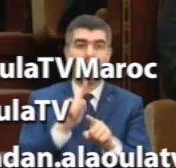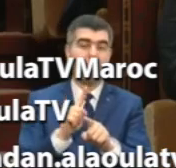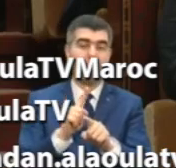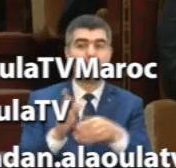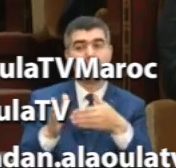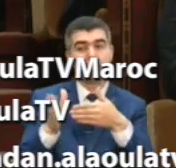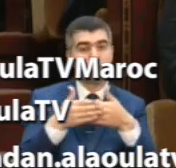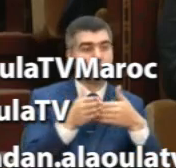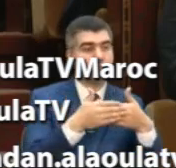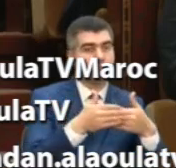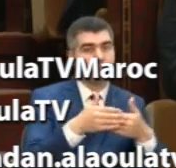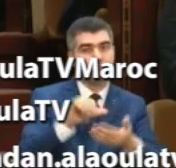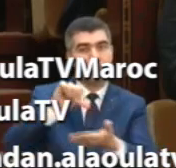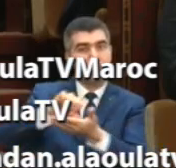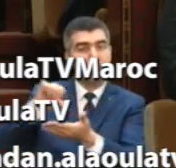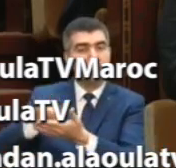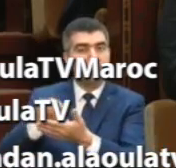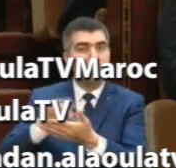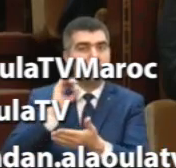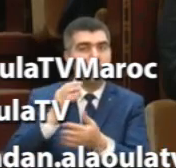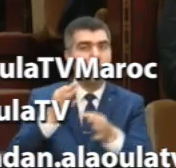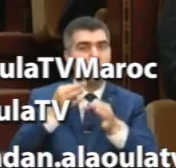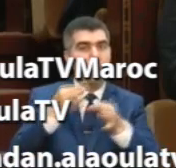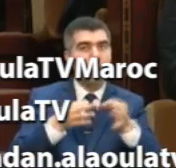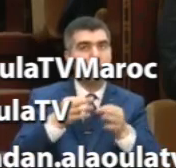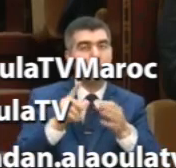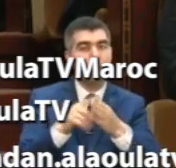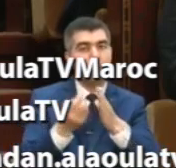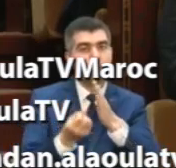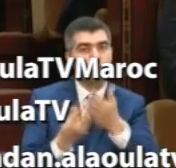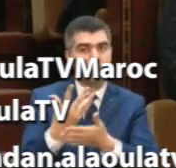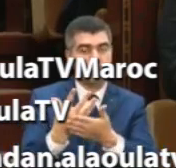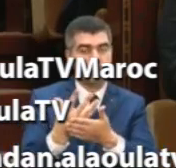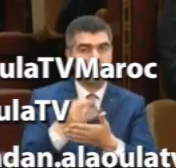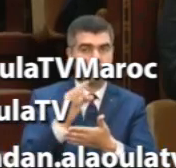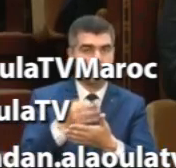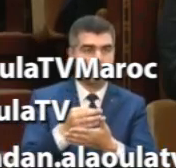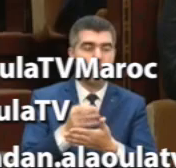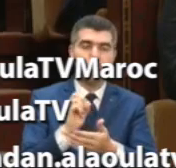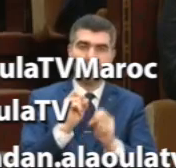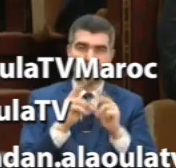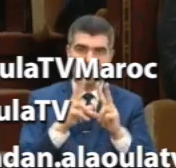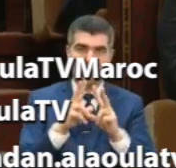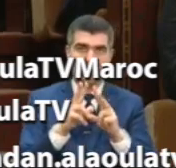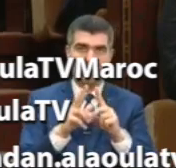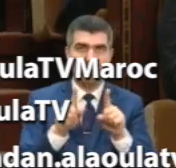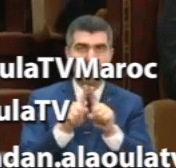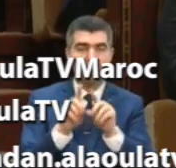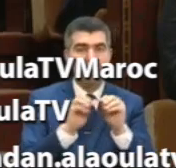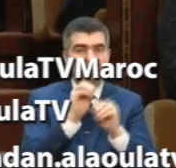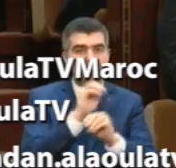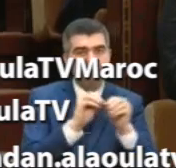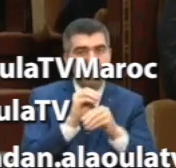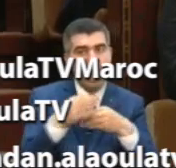بعض المراكز. ثم أنه بالنسبة لإحداث بعض المحاكم الابتدائية شيء جميل أنه الترقية ديالها قرب القضاء المواطنين، ولكن